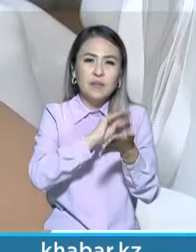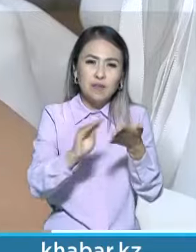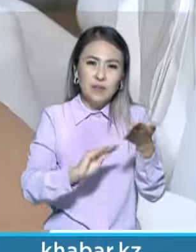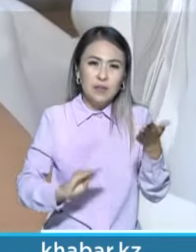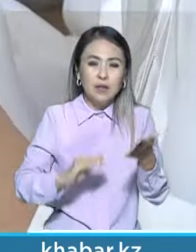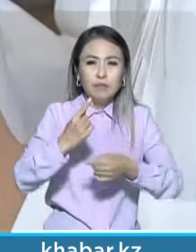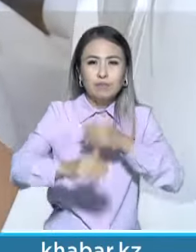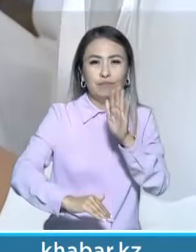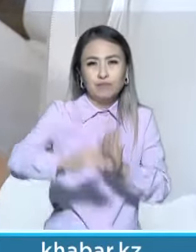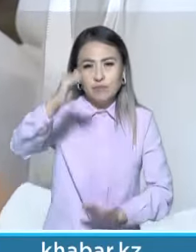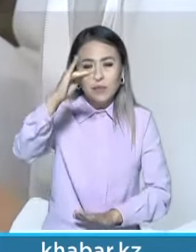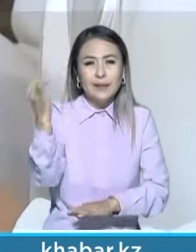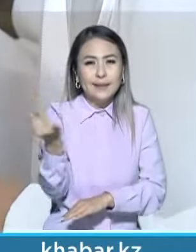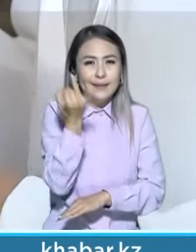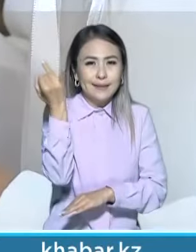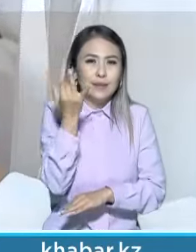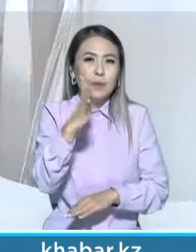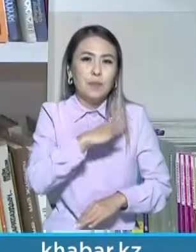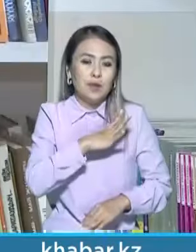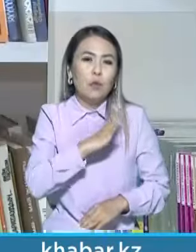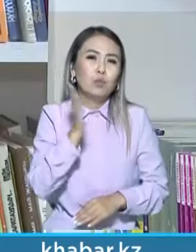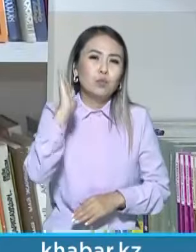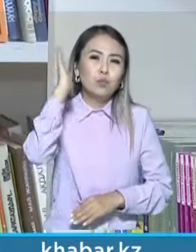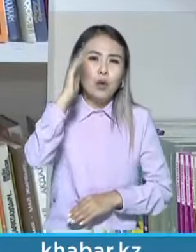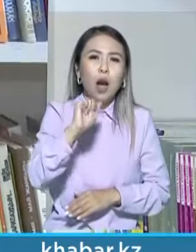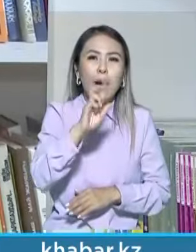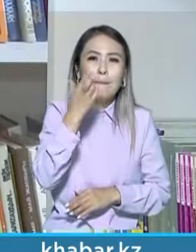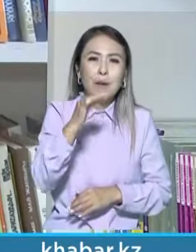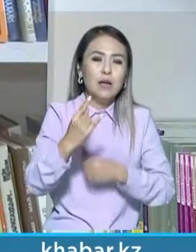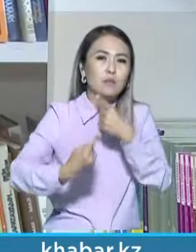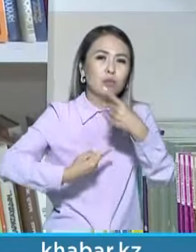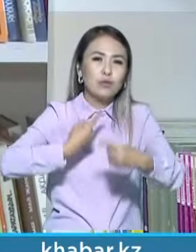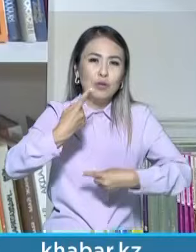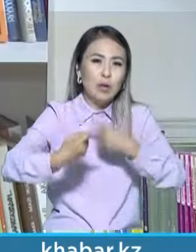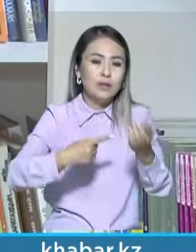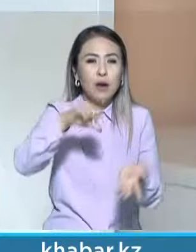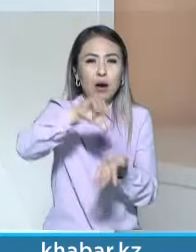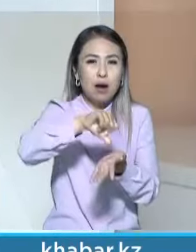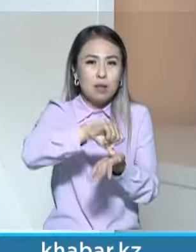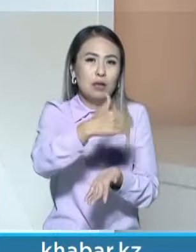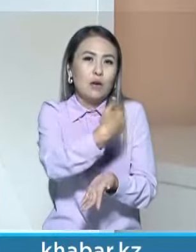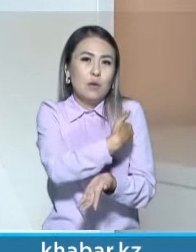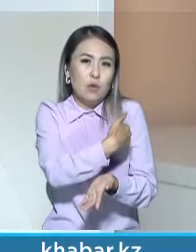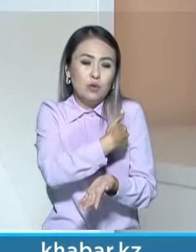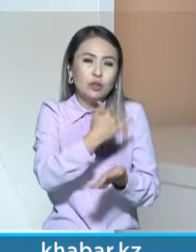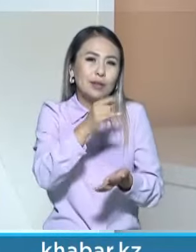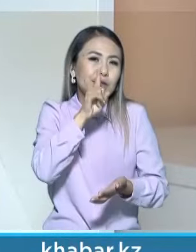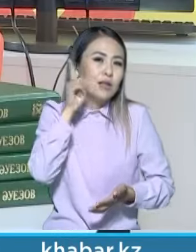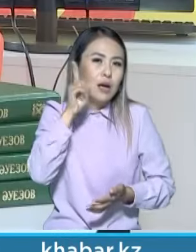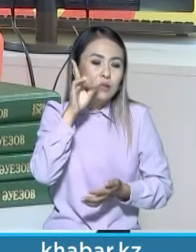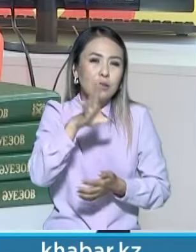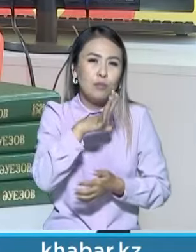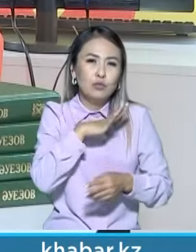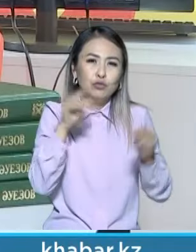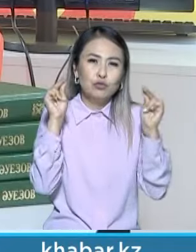бүлдіршін кезінен қызыққан Сабина болашақта Абай мұрасын насихаттау ісіне аралассам дейді. Жасөспірім шығармашылығын